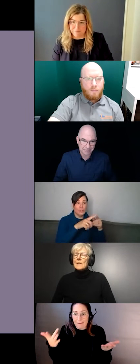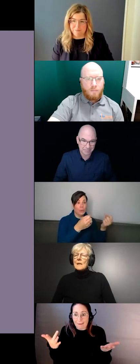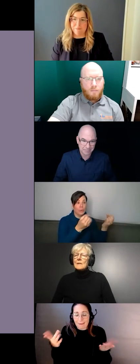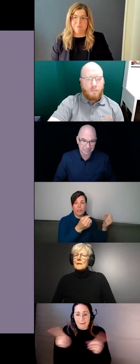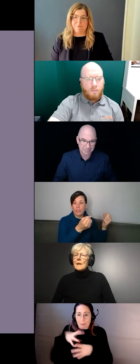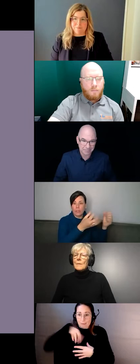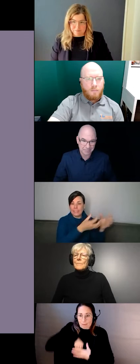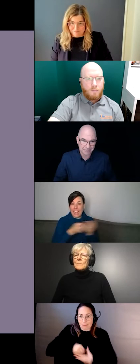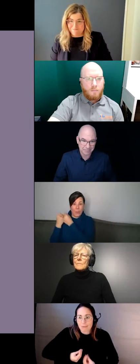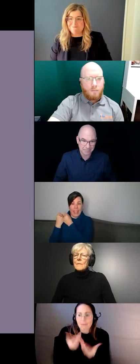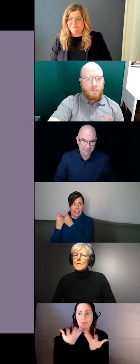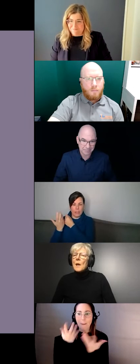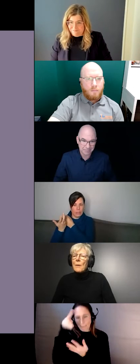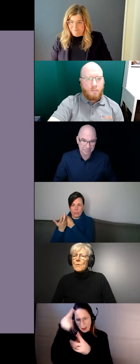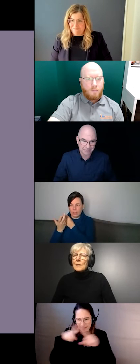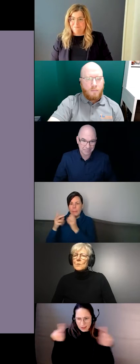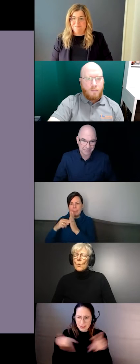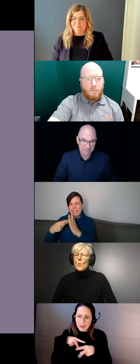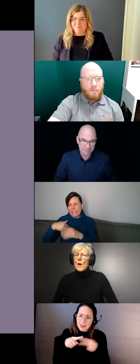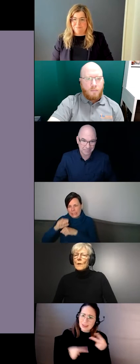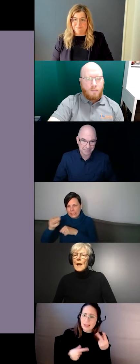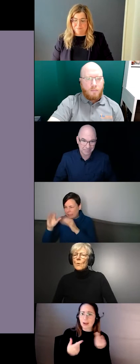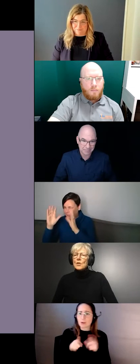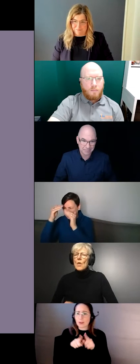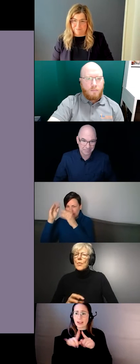pensées et la façon de penser à des choses. Sans le